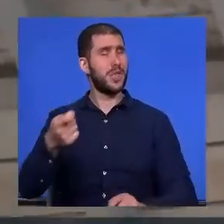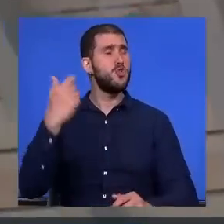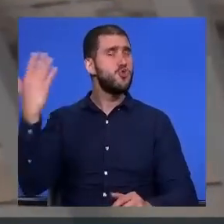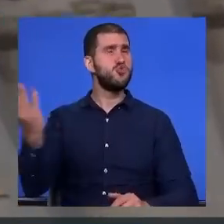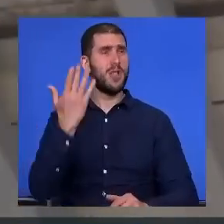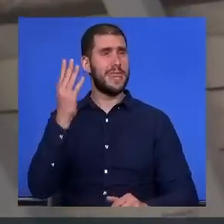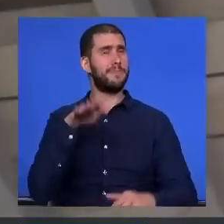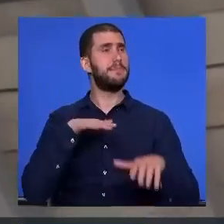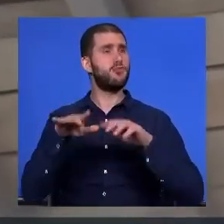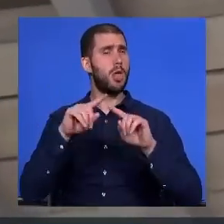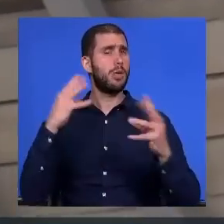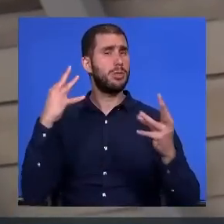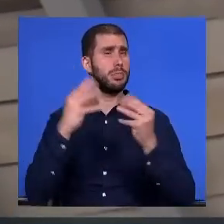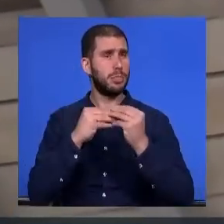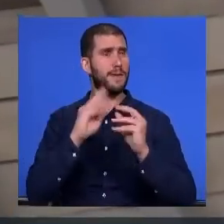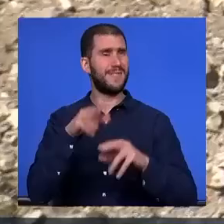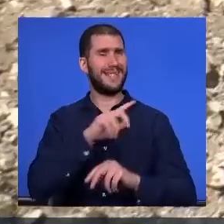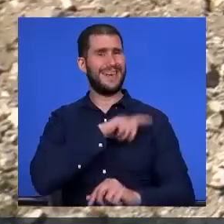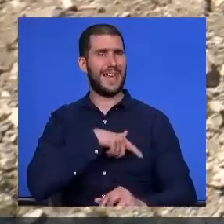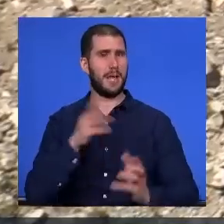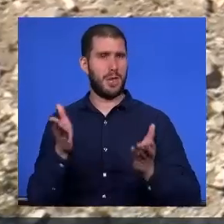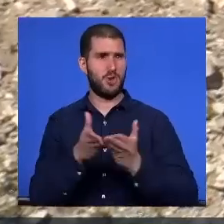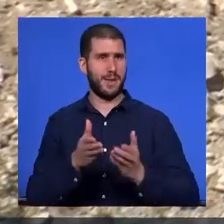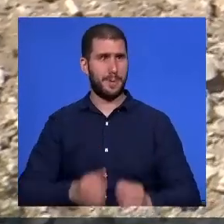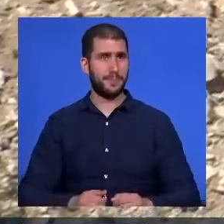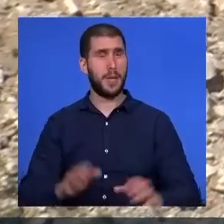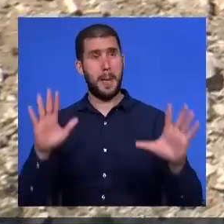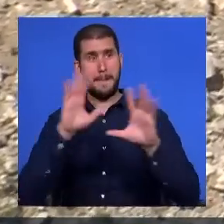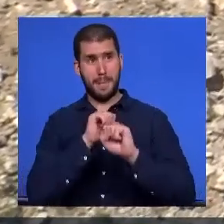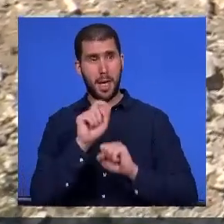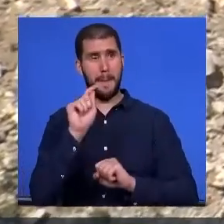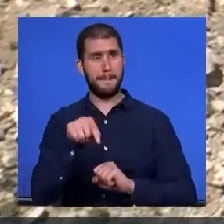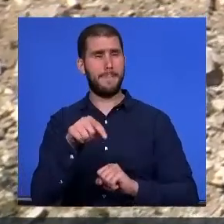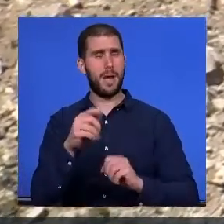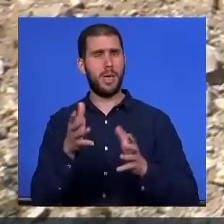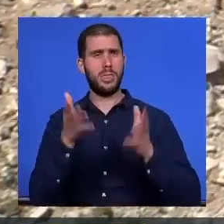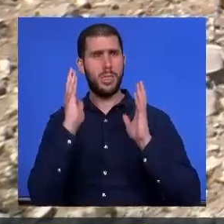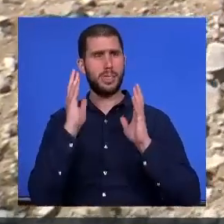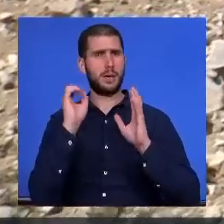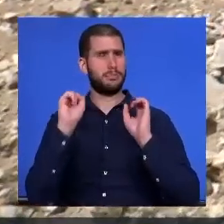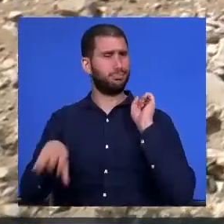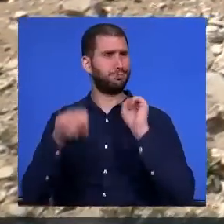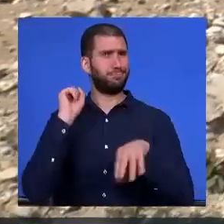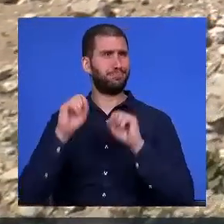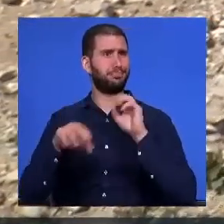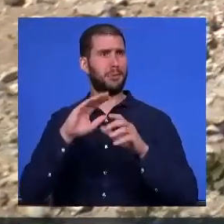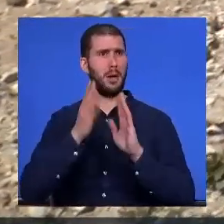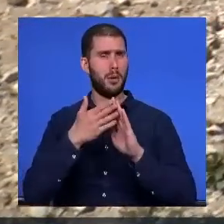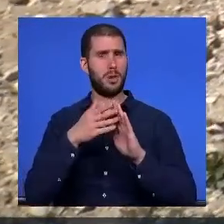מצד ממשלות מתחלפות ועיריית באר שבע. בלילה בא איזה טנדר, פשוט זורקים את הבלות